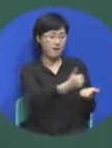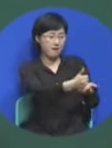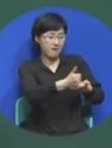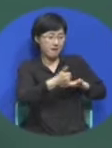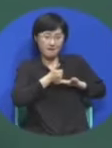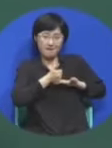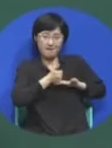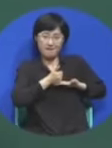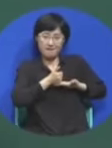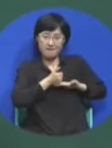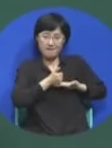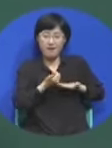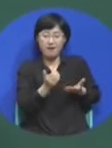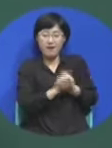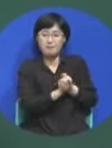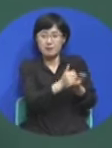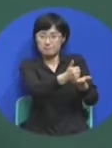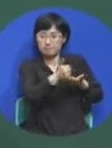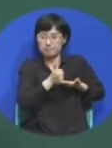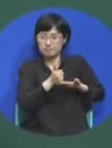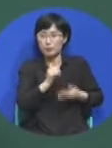거예요.